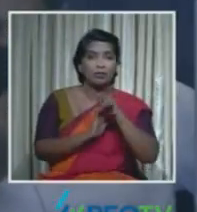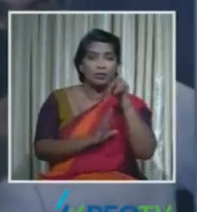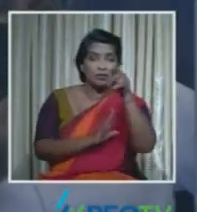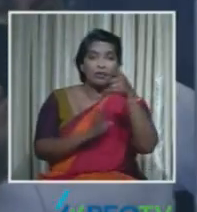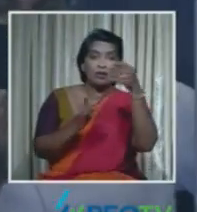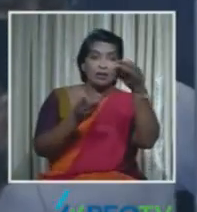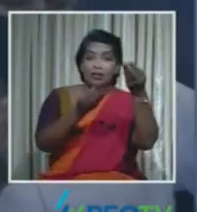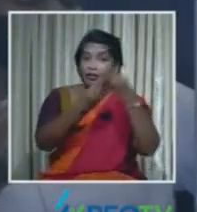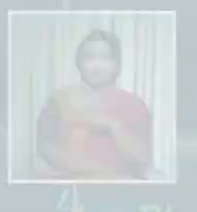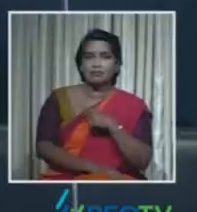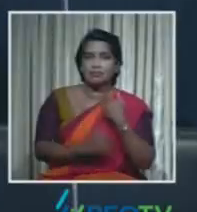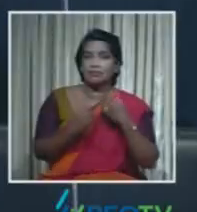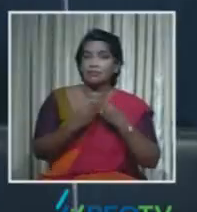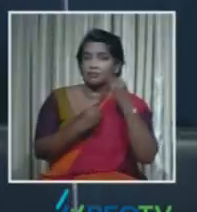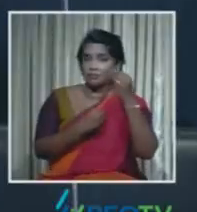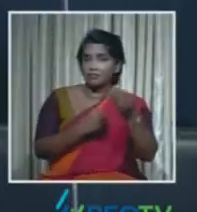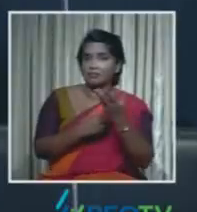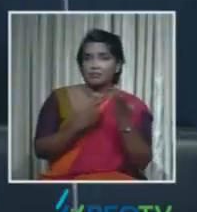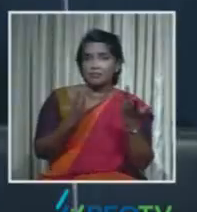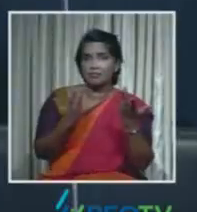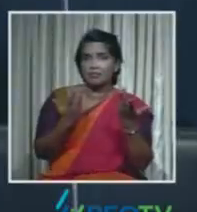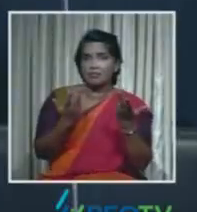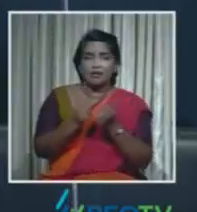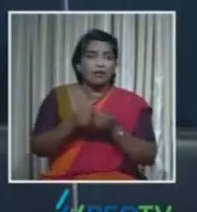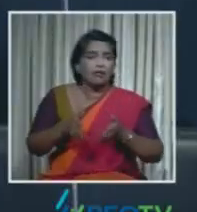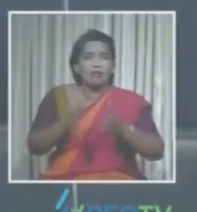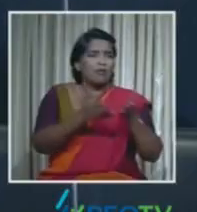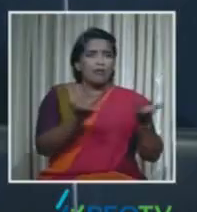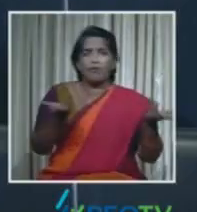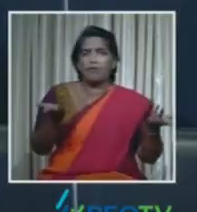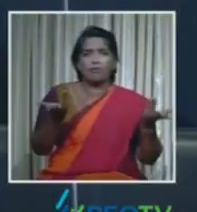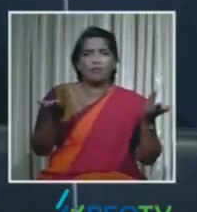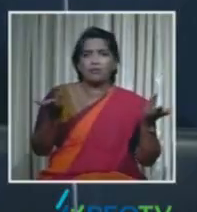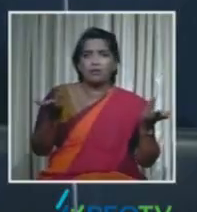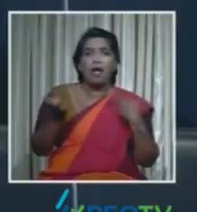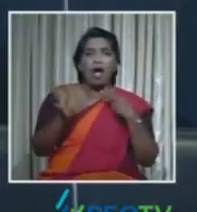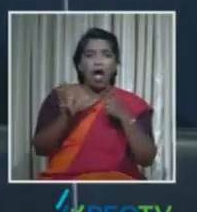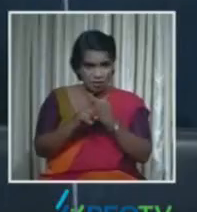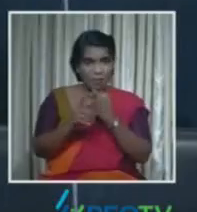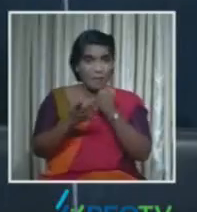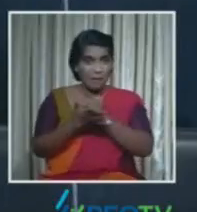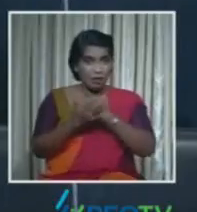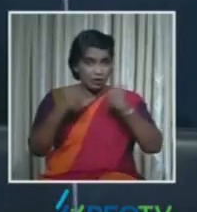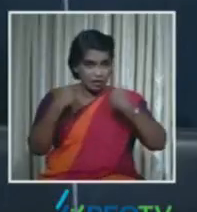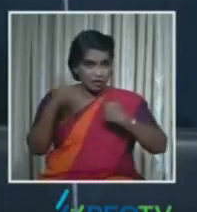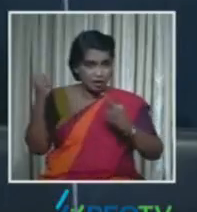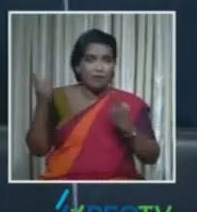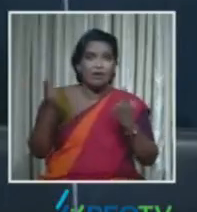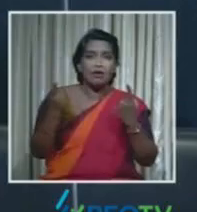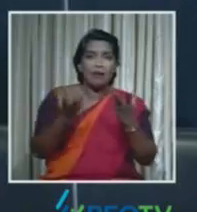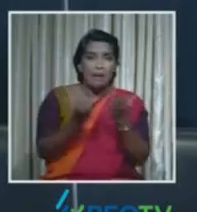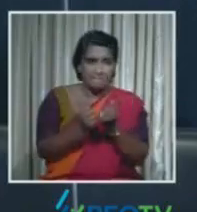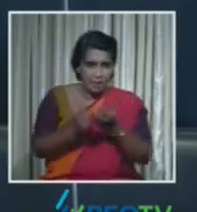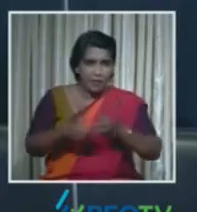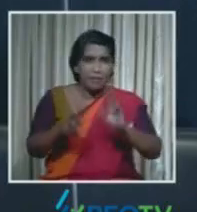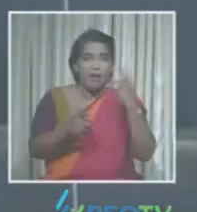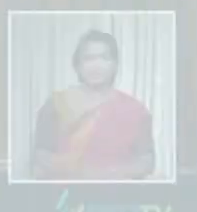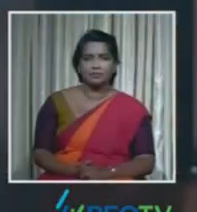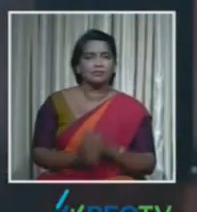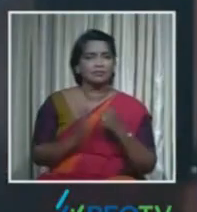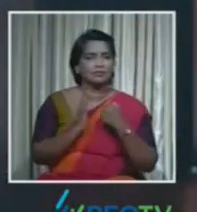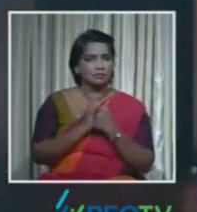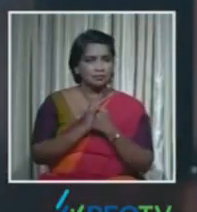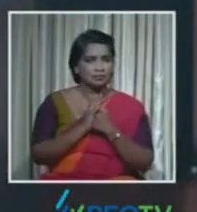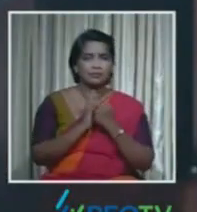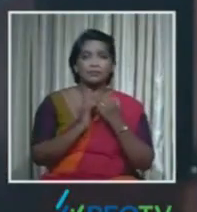යද්දි 2.5ටත් අඩුයි කාගේ පාරේද යන්නේ කියලා මට කියන්න ඉච්චරයි නිවාඩ් කබ්රාල්ගේ පාරේද ගුරු පාරේද මඩ පාරේද කොහෙද යන්නේ කියලා කියන්නේ